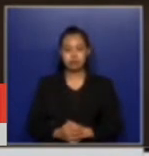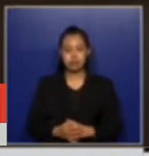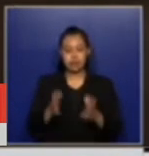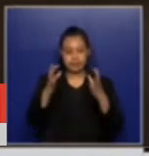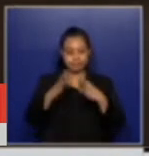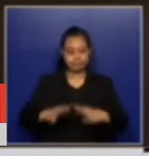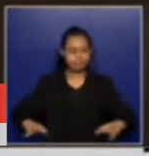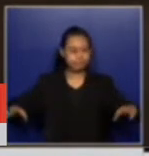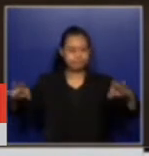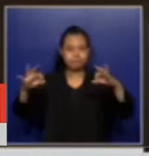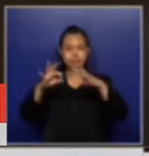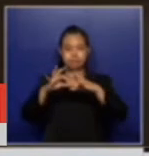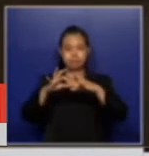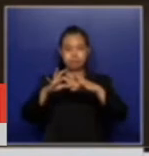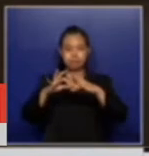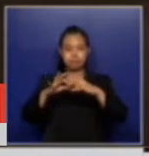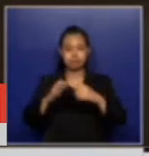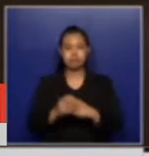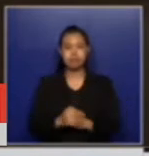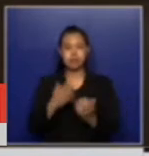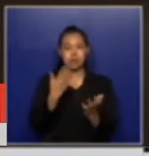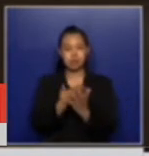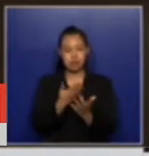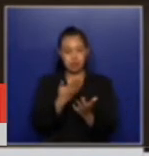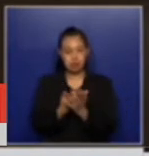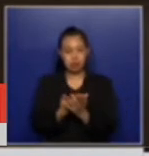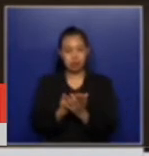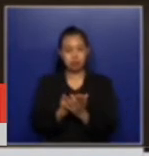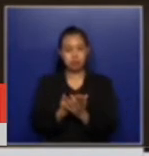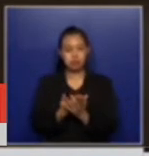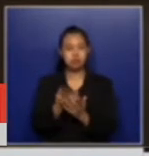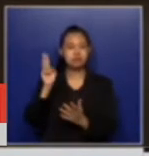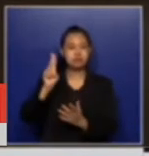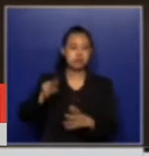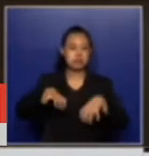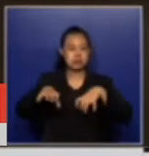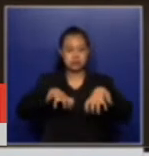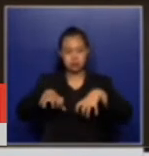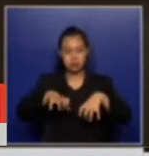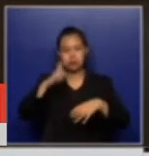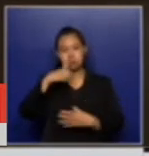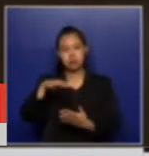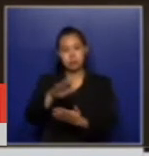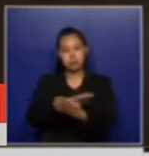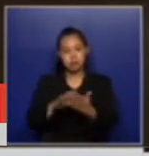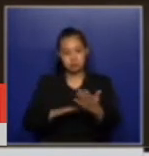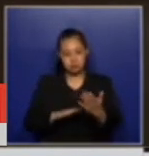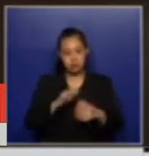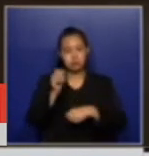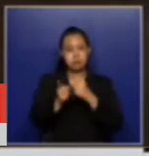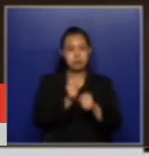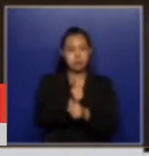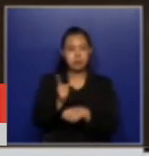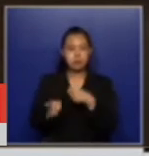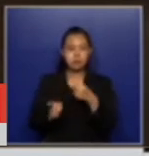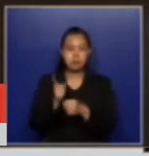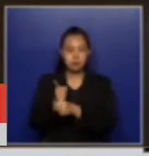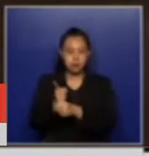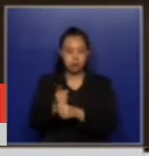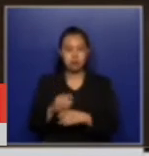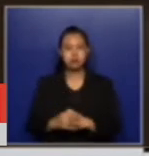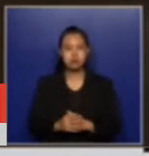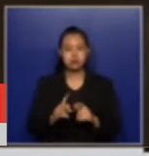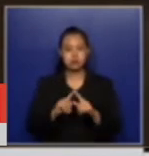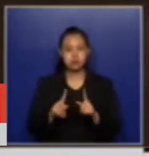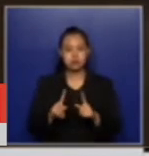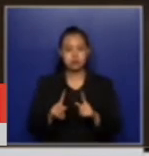ำคัญอย่างยิ่งที่จะใช้ในการบริหารประเทศในแต่ละปีนะฮะแต่ในขณะที่ผมอยากจะก